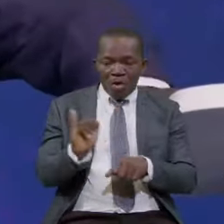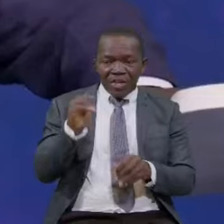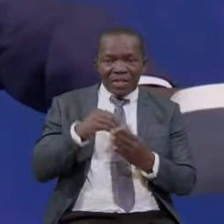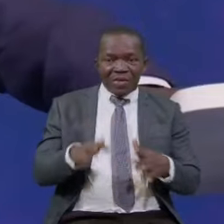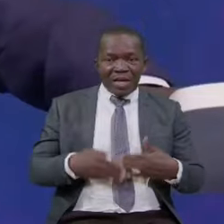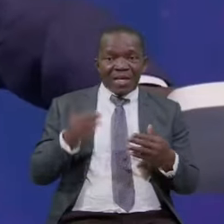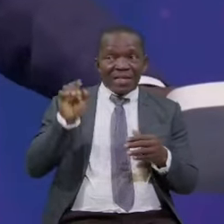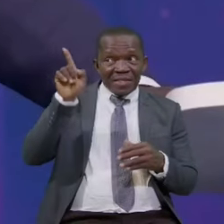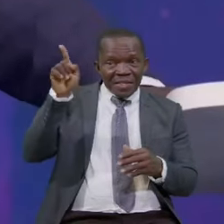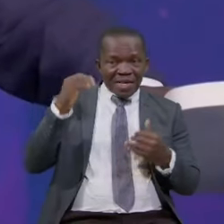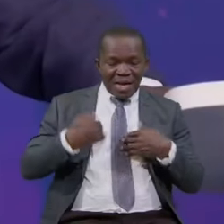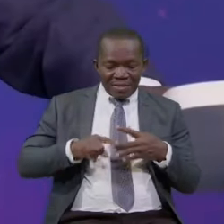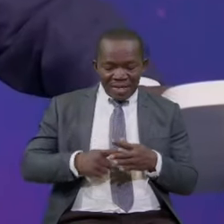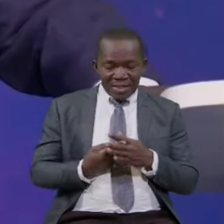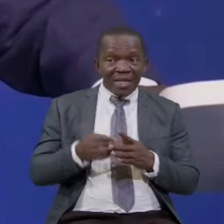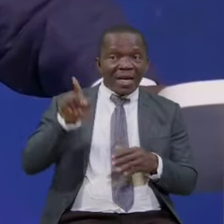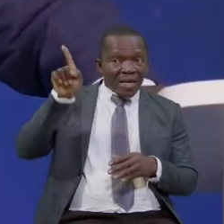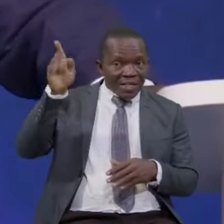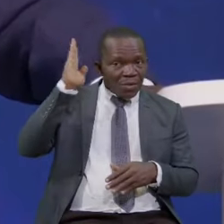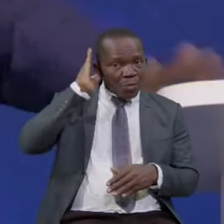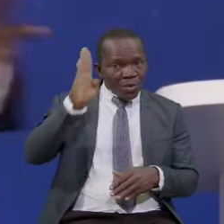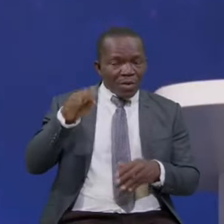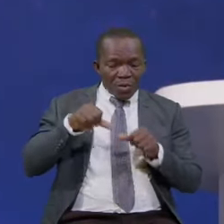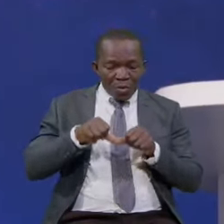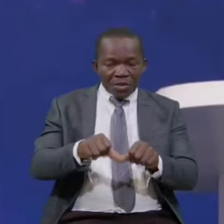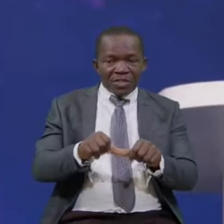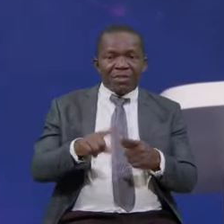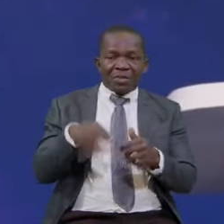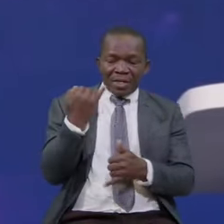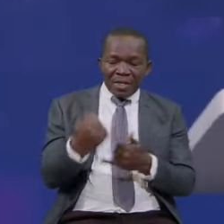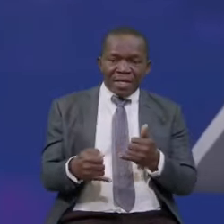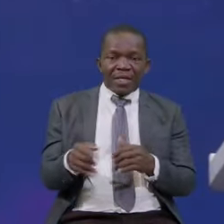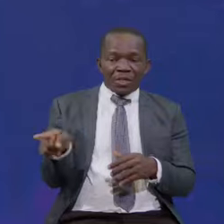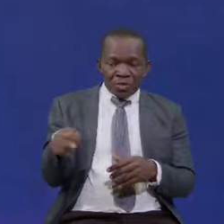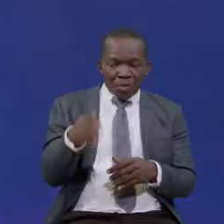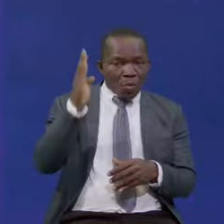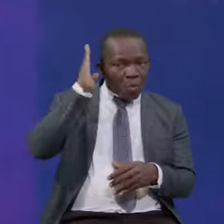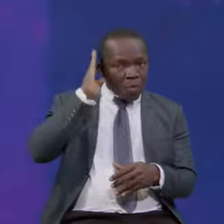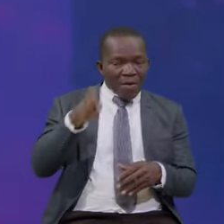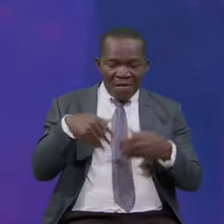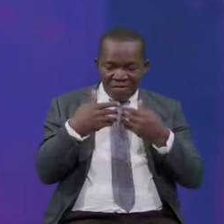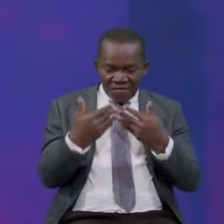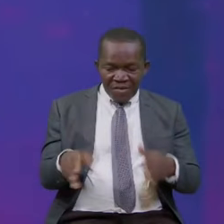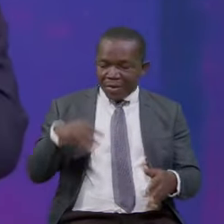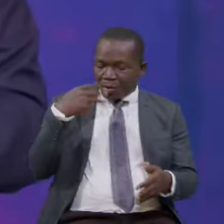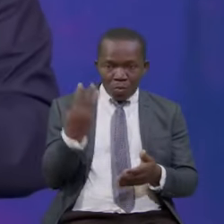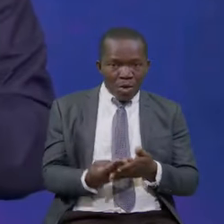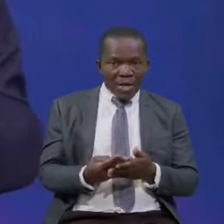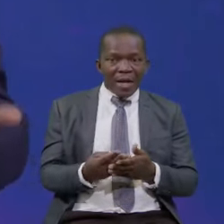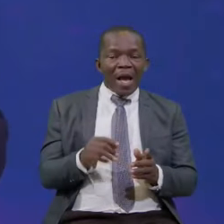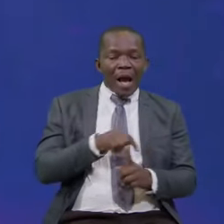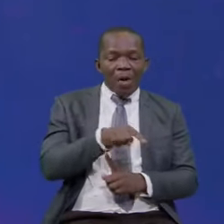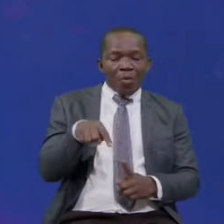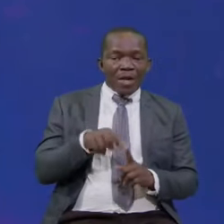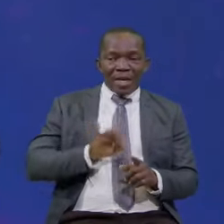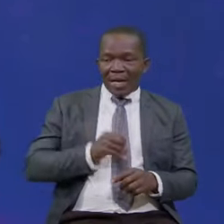il va achever fort il va achever il va bien achever et quand je te regarde après qu'il a agi avec toi